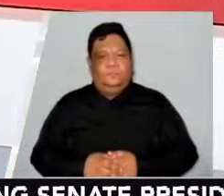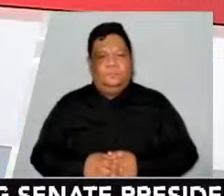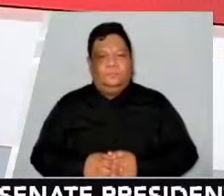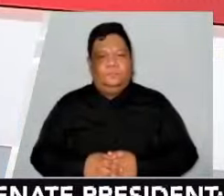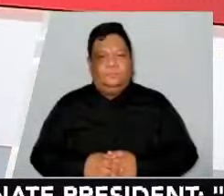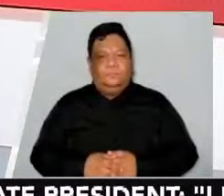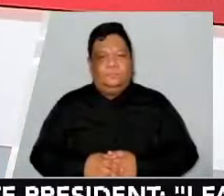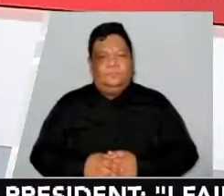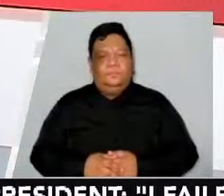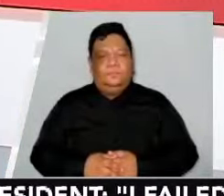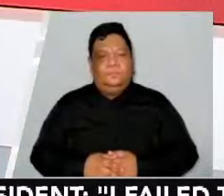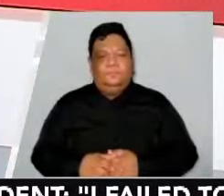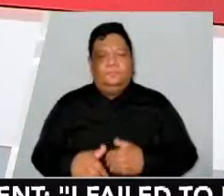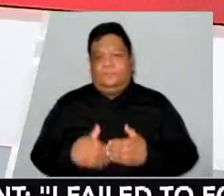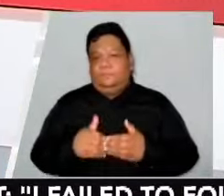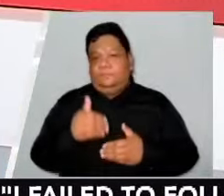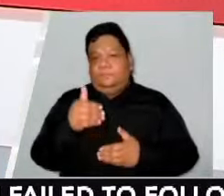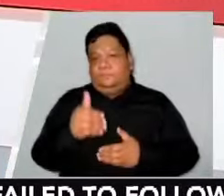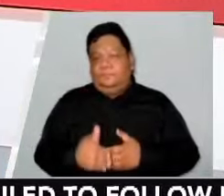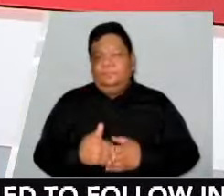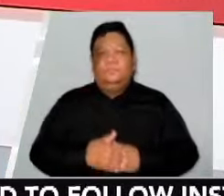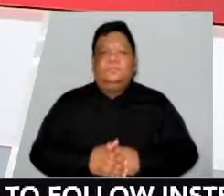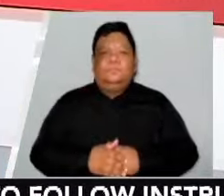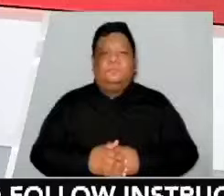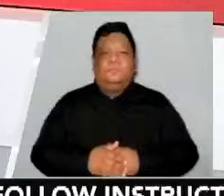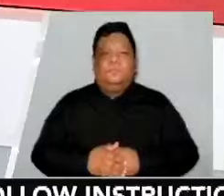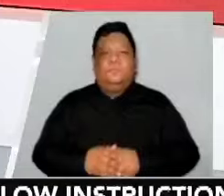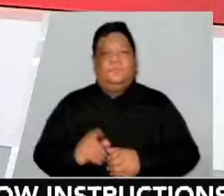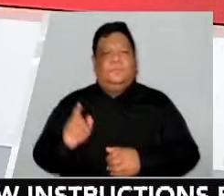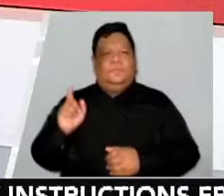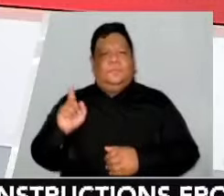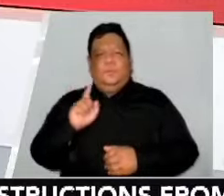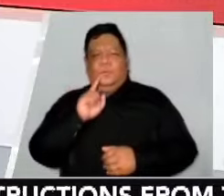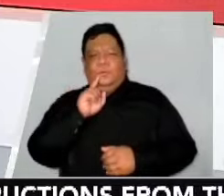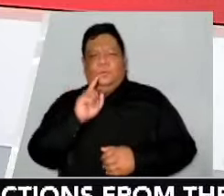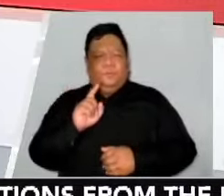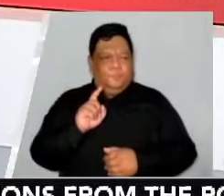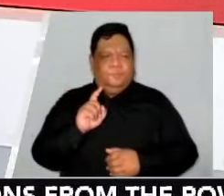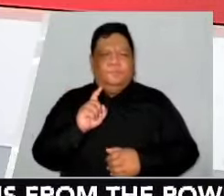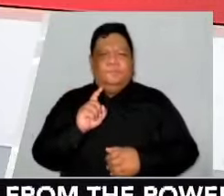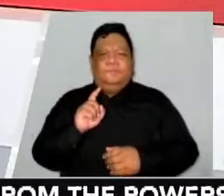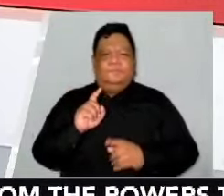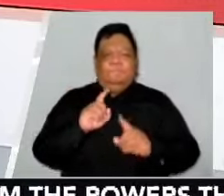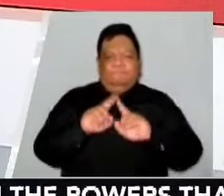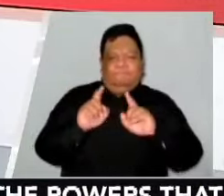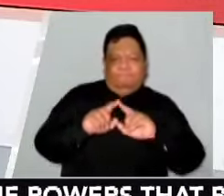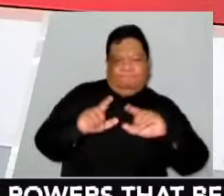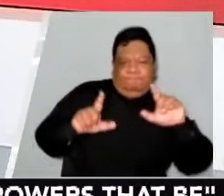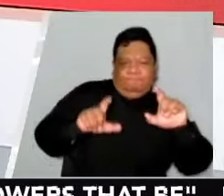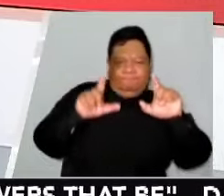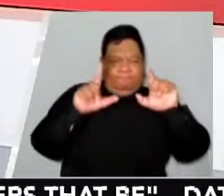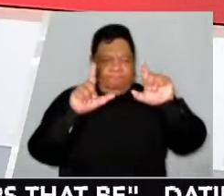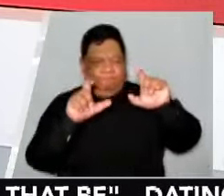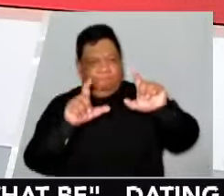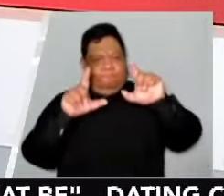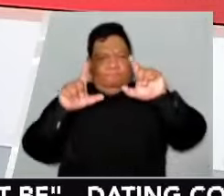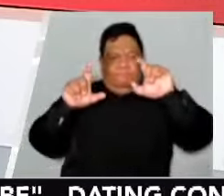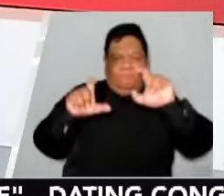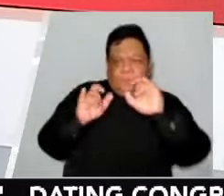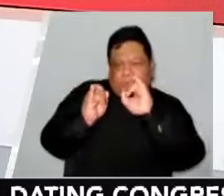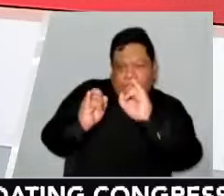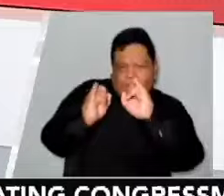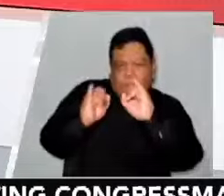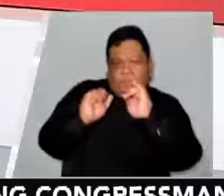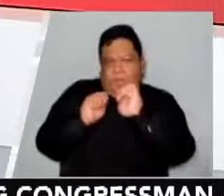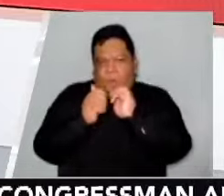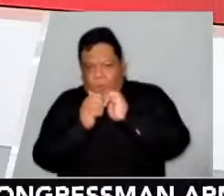Gamit ang kanilang instructive criticism, tiyak na real worthy ang bawat kuha sa bakasyon. Kaya naman ang support ang kailangan, itong